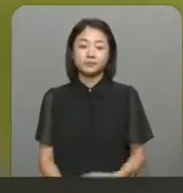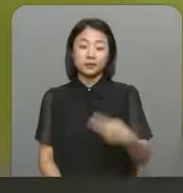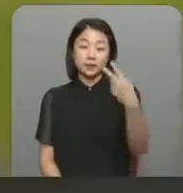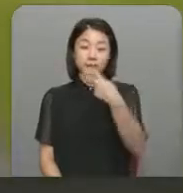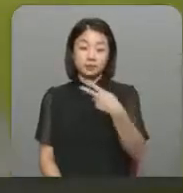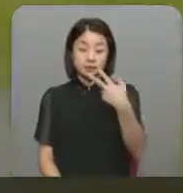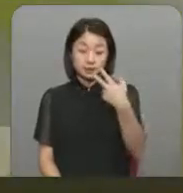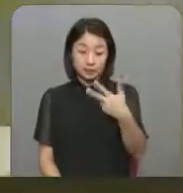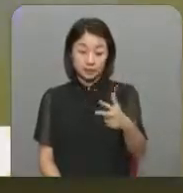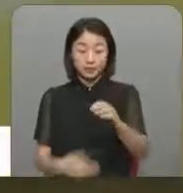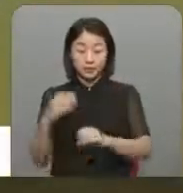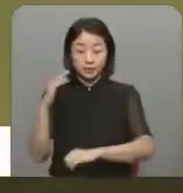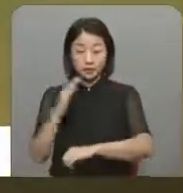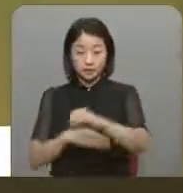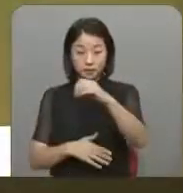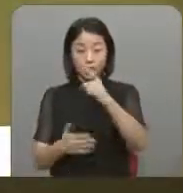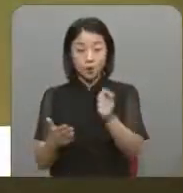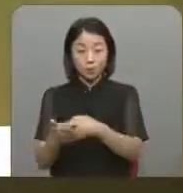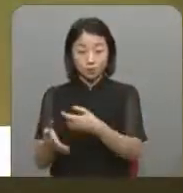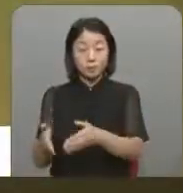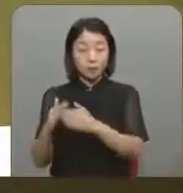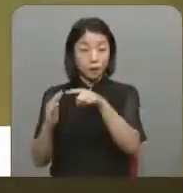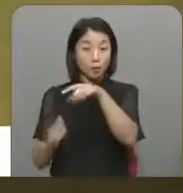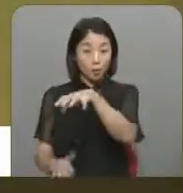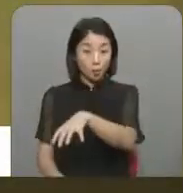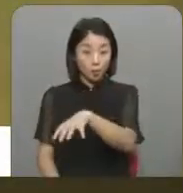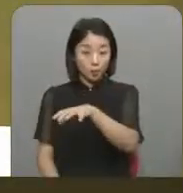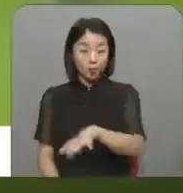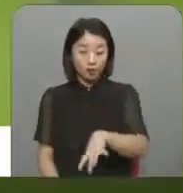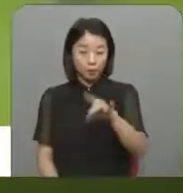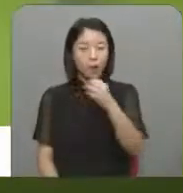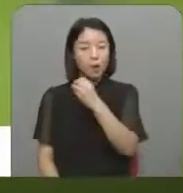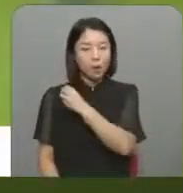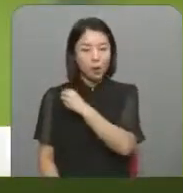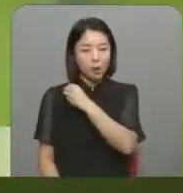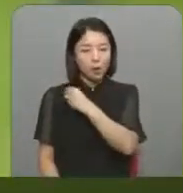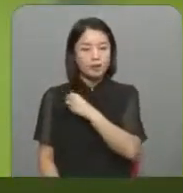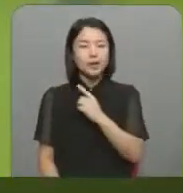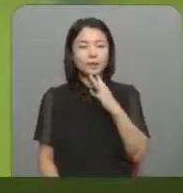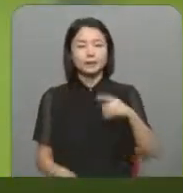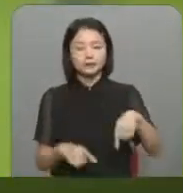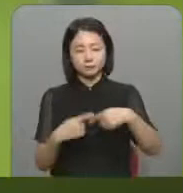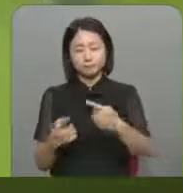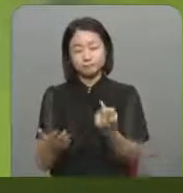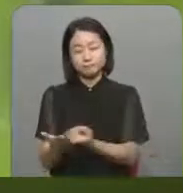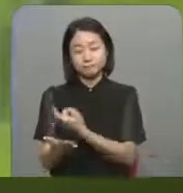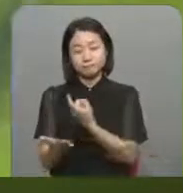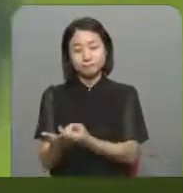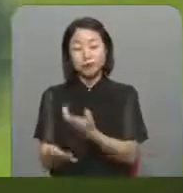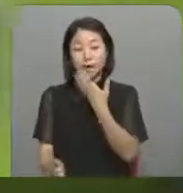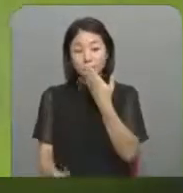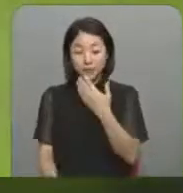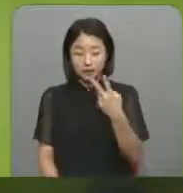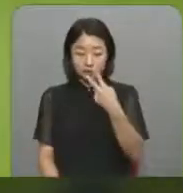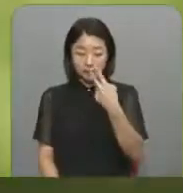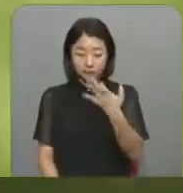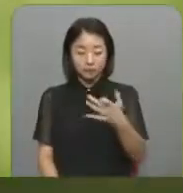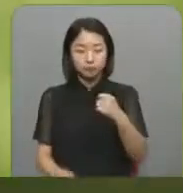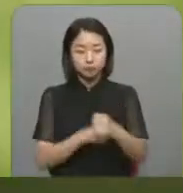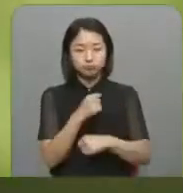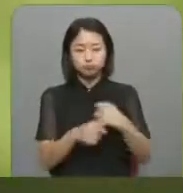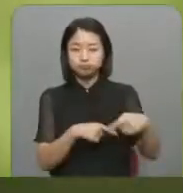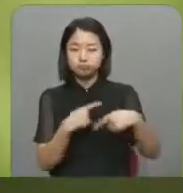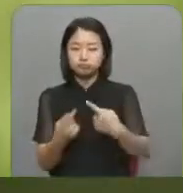2007년 문을 연 양양의 한 골프장입니다. 처음엔 회원제로 운영됐지만 2019년 대중제 골프장으로